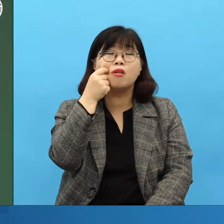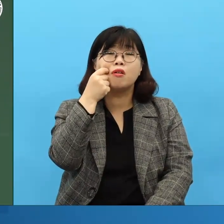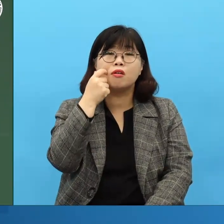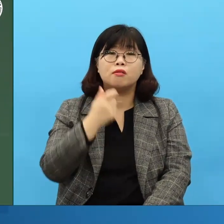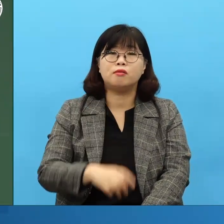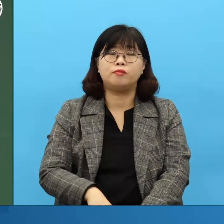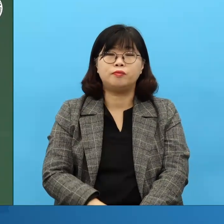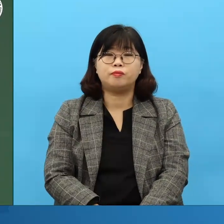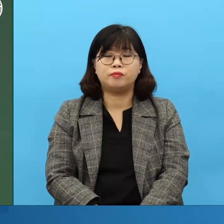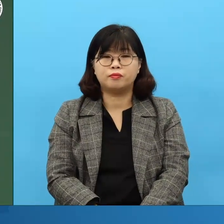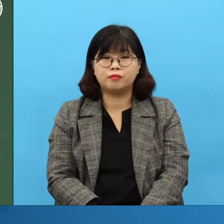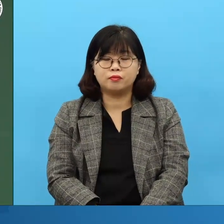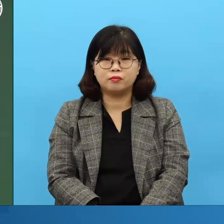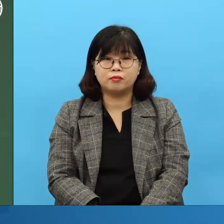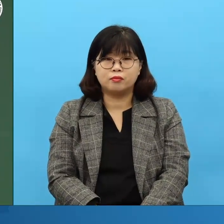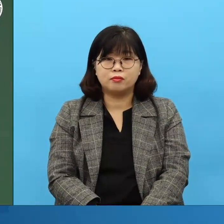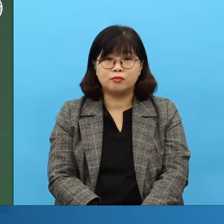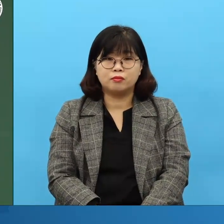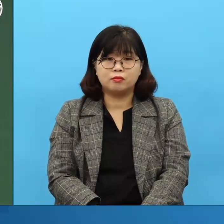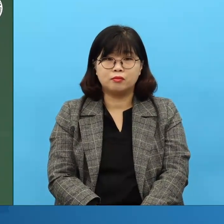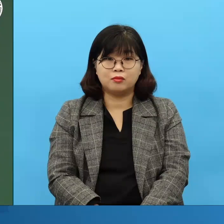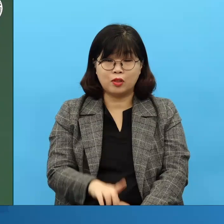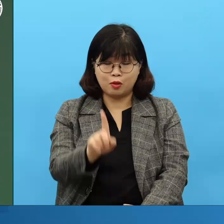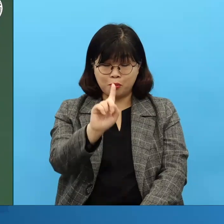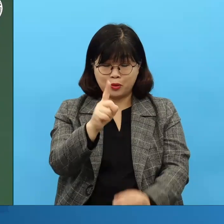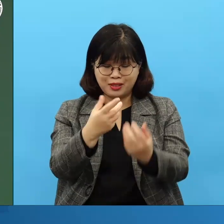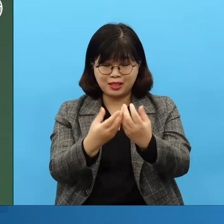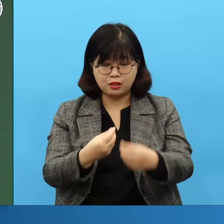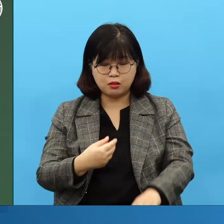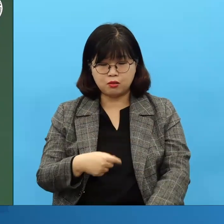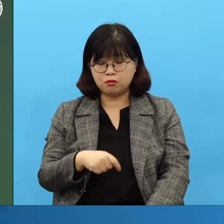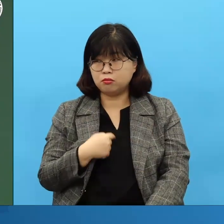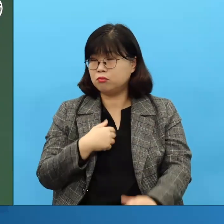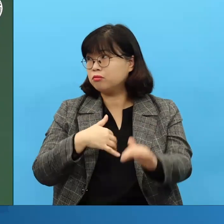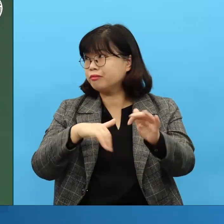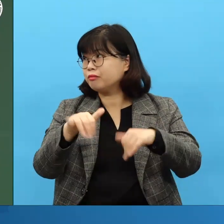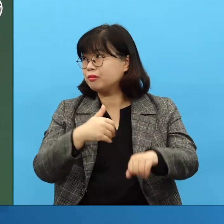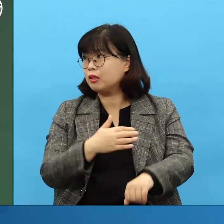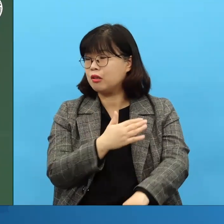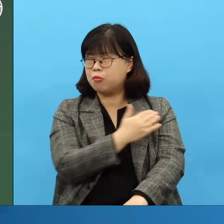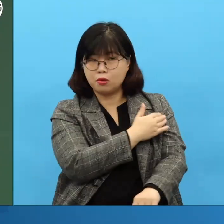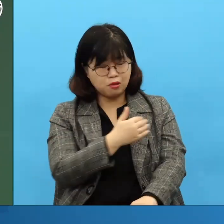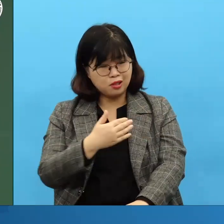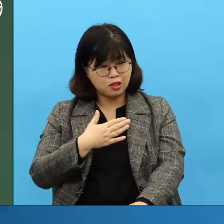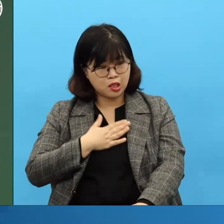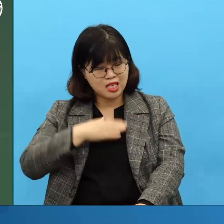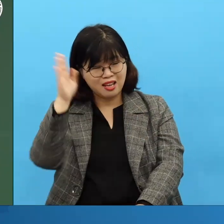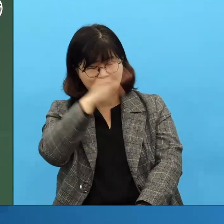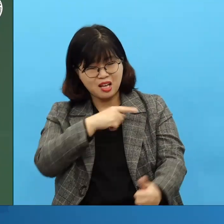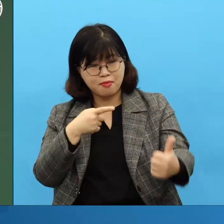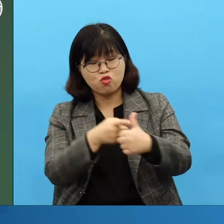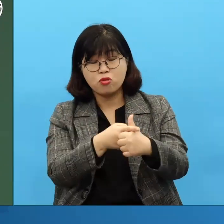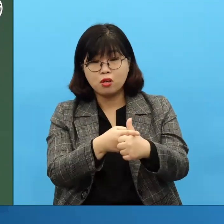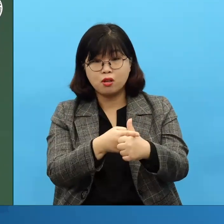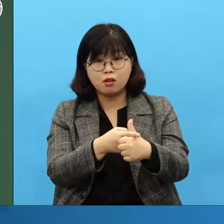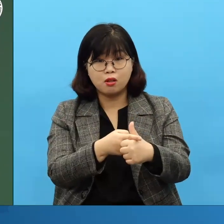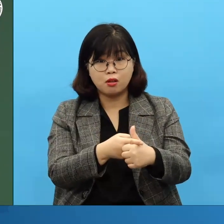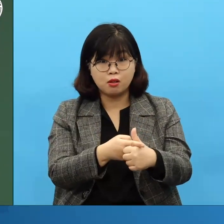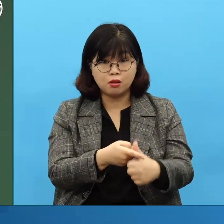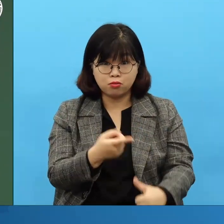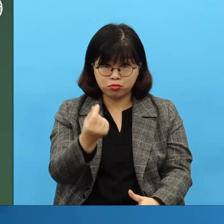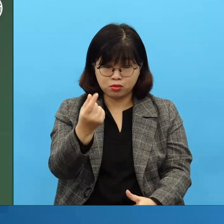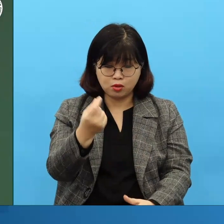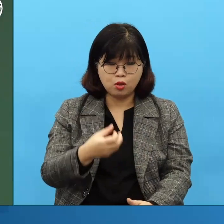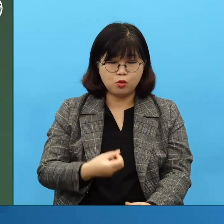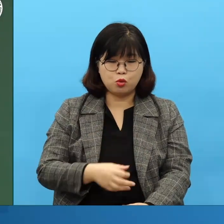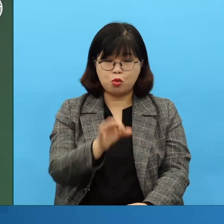뭐 기분 나쁘다고 사람 죽이고요. You get offended, and that's why you kill somebody. 뭐 돈 때문에도 죽이고. You kill people